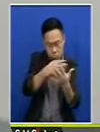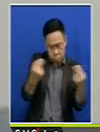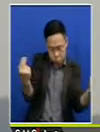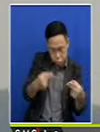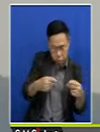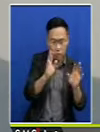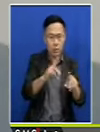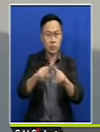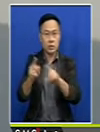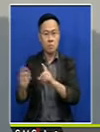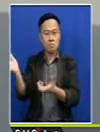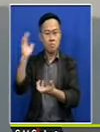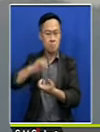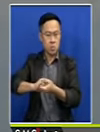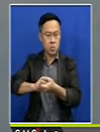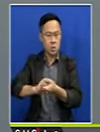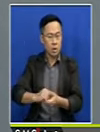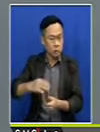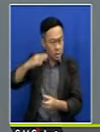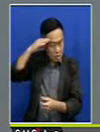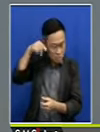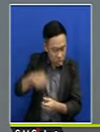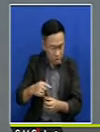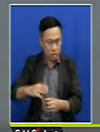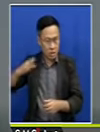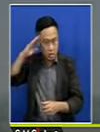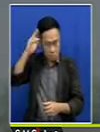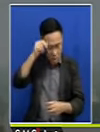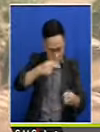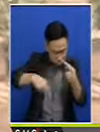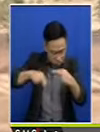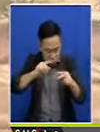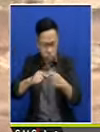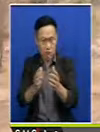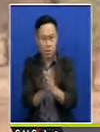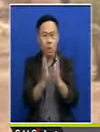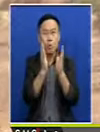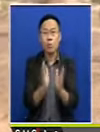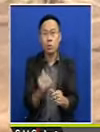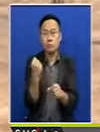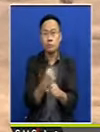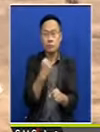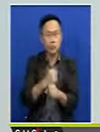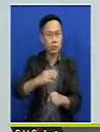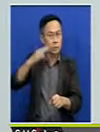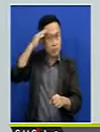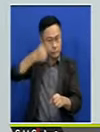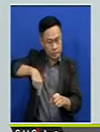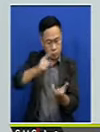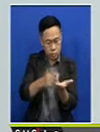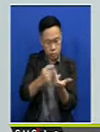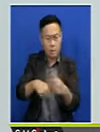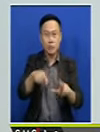จากนั้นผนึกกำลังกับหน่วยรบพิเศษและทหารม้าลาดตระเวนสำหรับกำลังพลที่เข้าร่วมการฝึกครั้งนี้มี